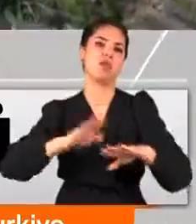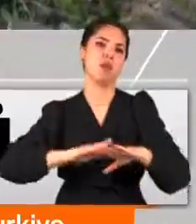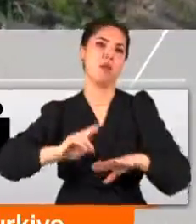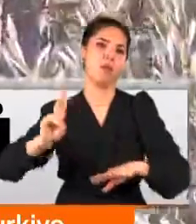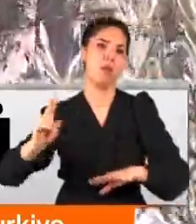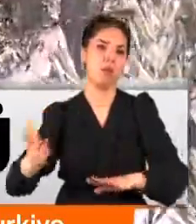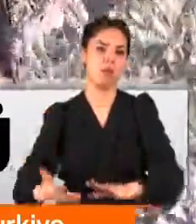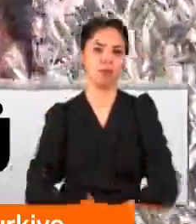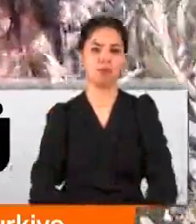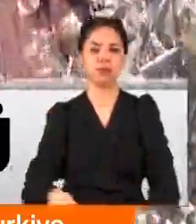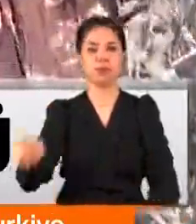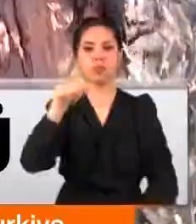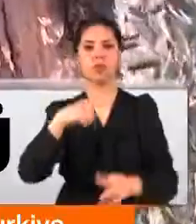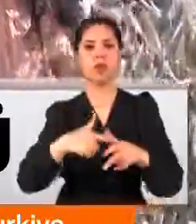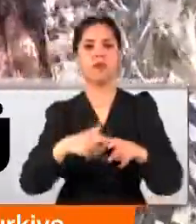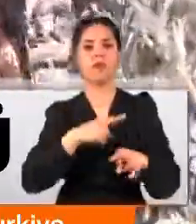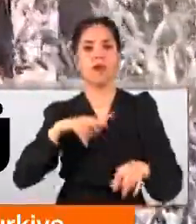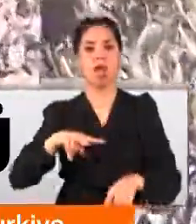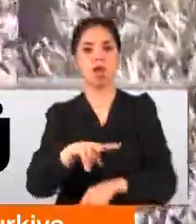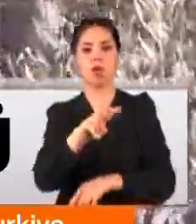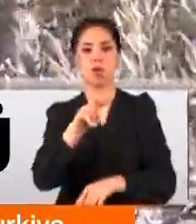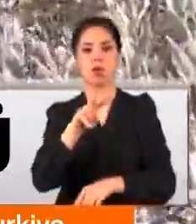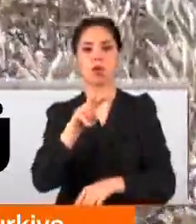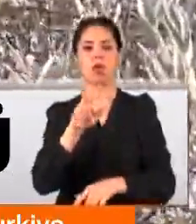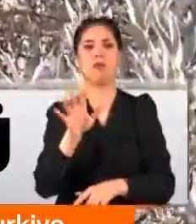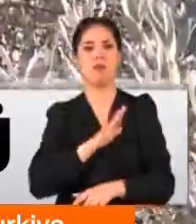incelemelerde bulunuyor. Buradan bir fay hattının geçtiğini sanılıyor.